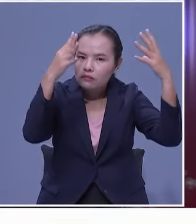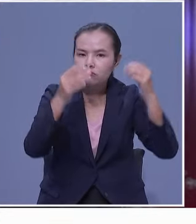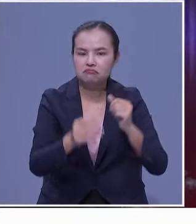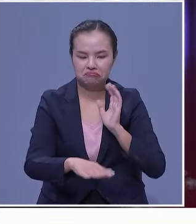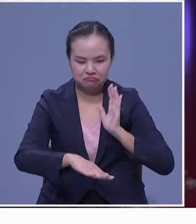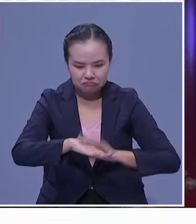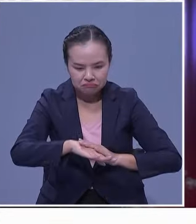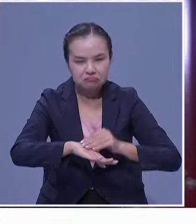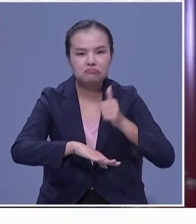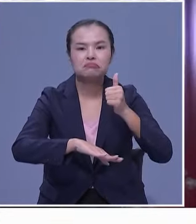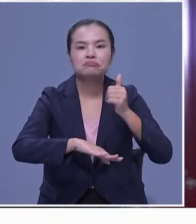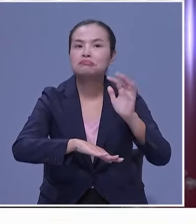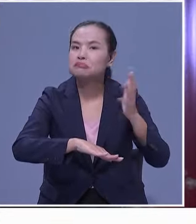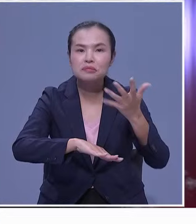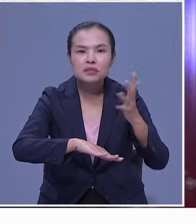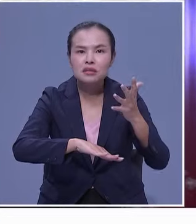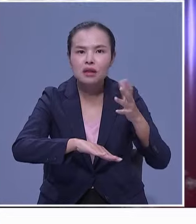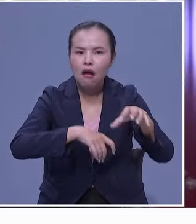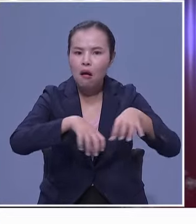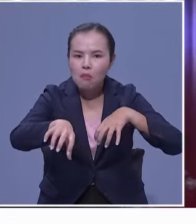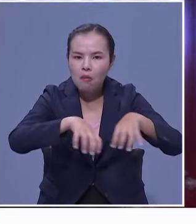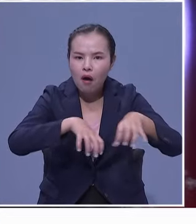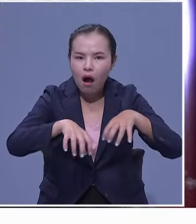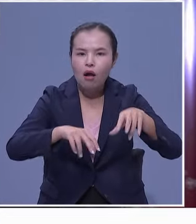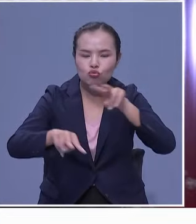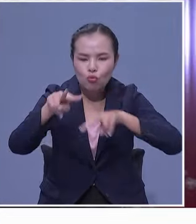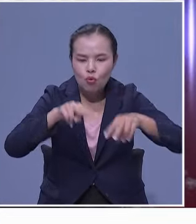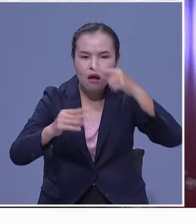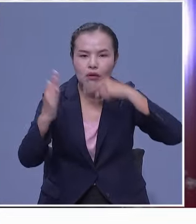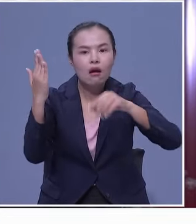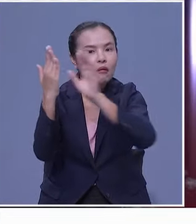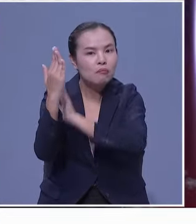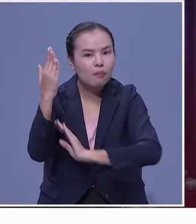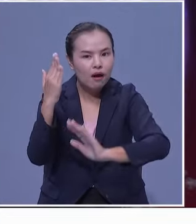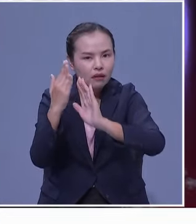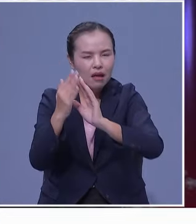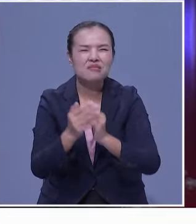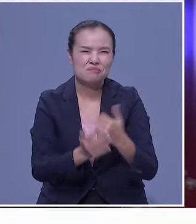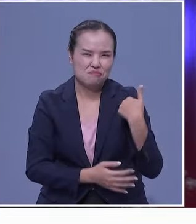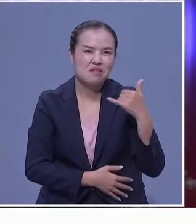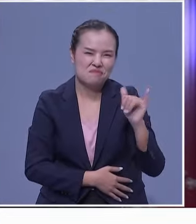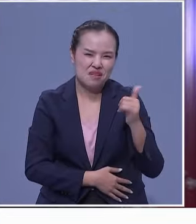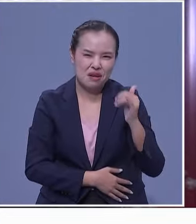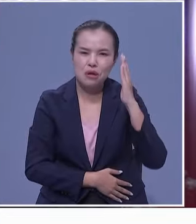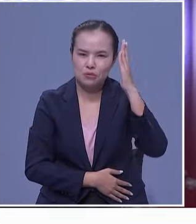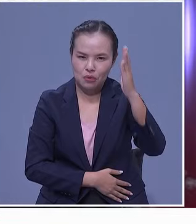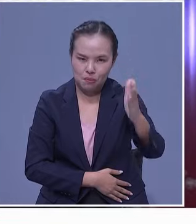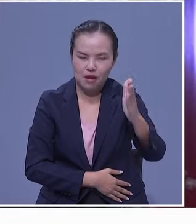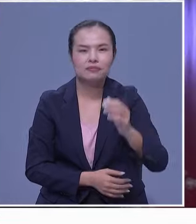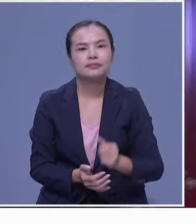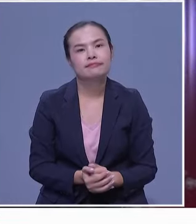สามารถในการบริหารราชการแผ่นดินก็มีโอกาสสูงมาก